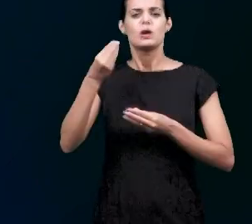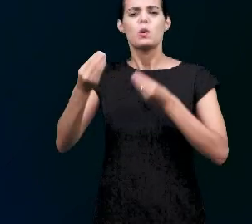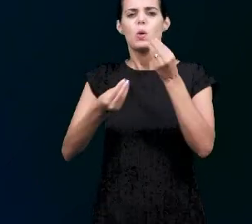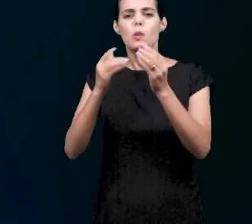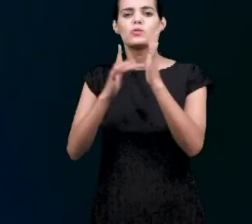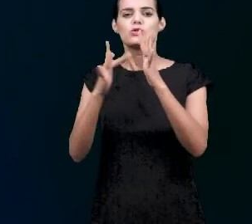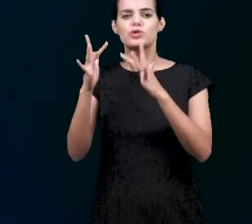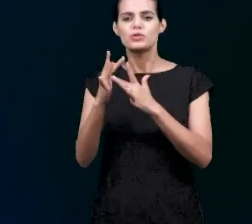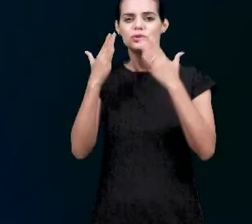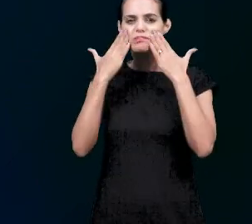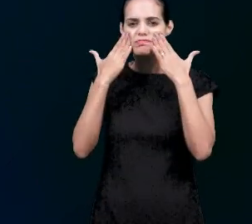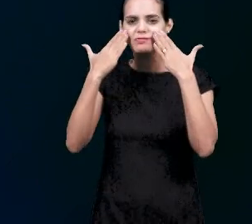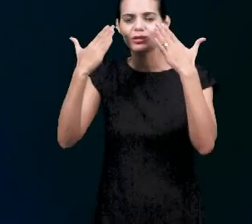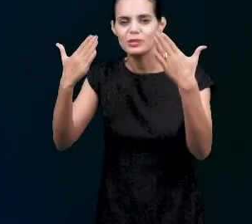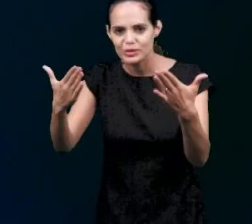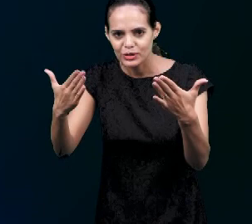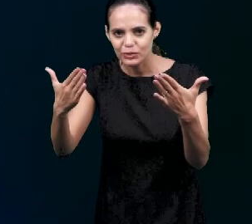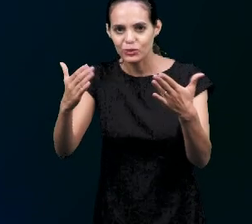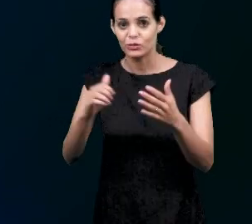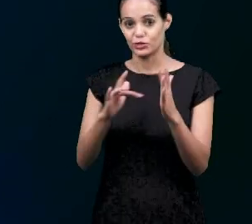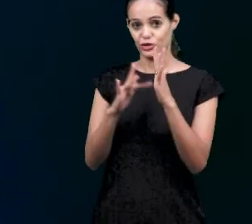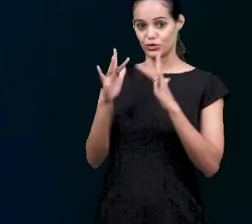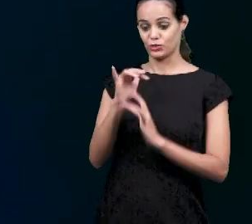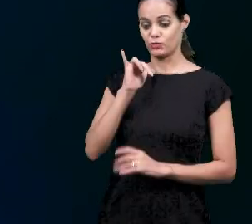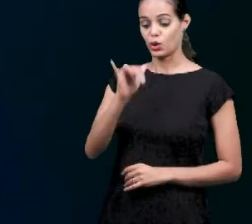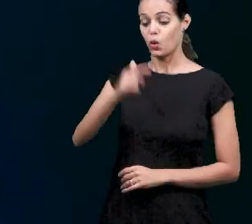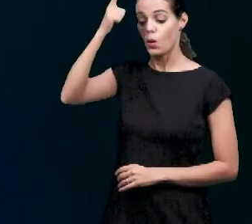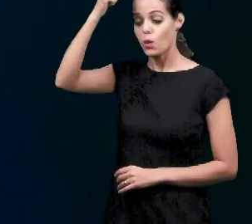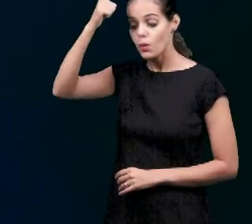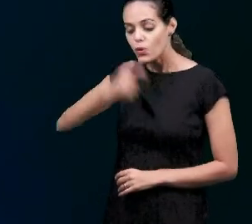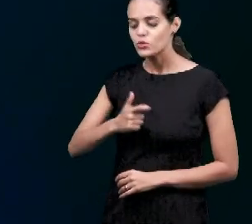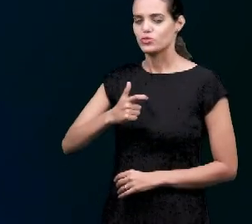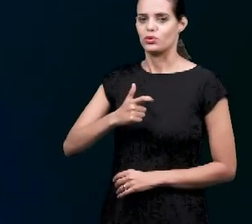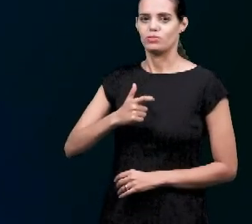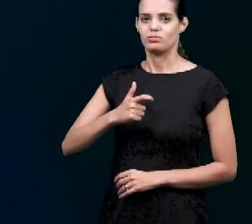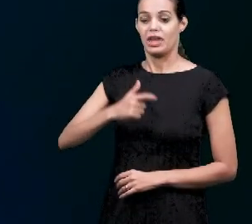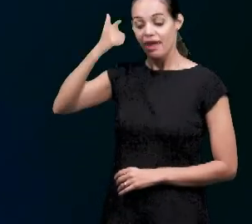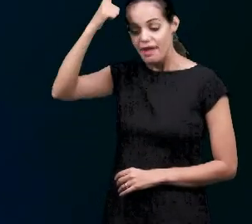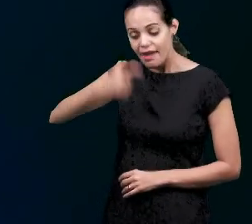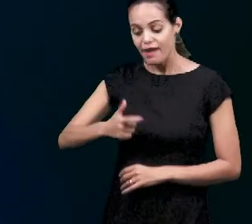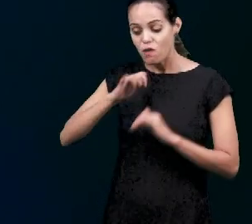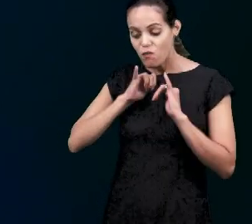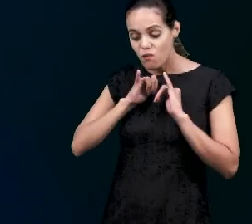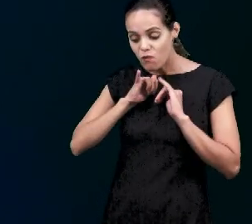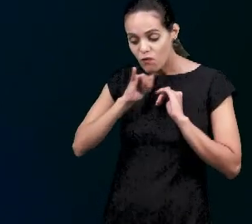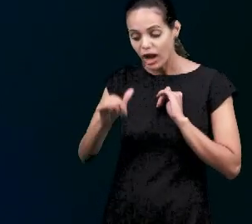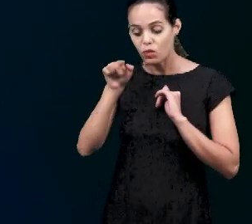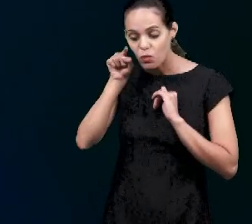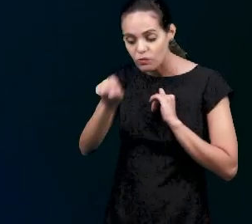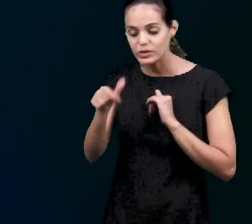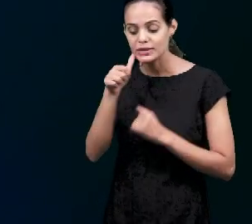Jésus, aujourd'hui, je vais donner ma contribution à l'école biblique dominicale.